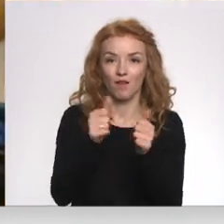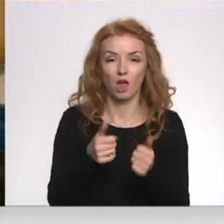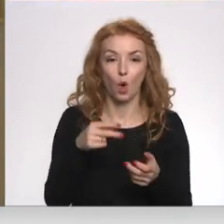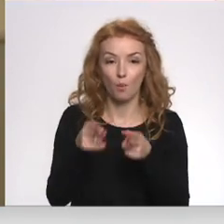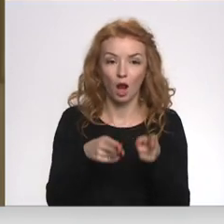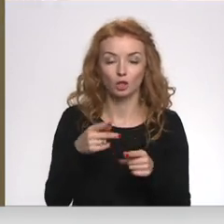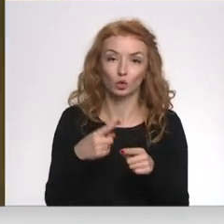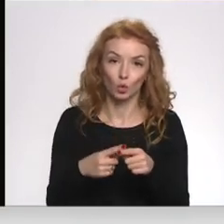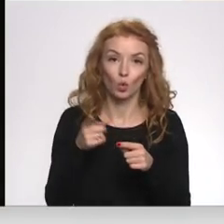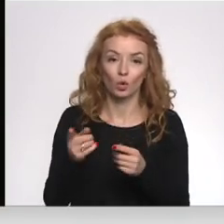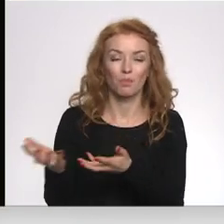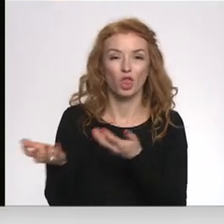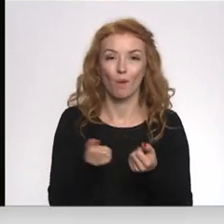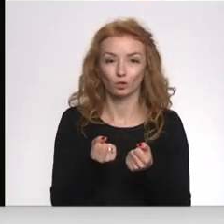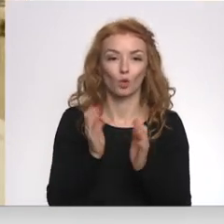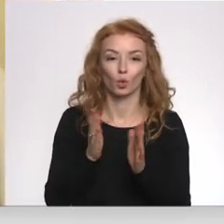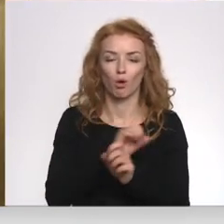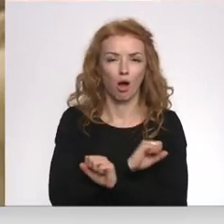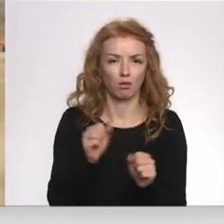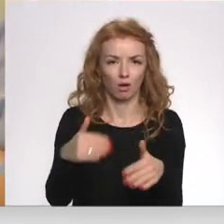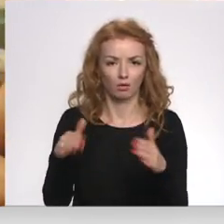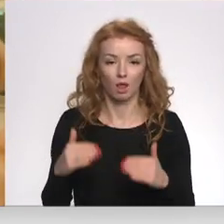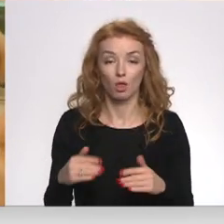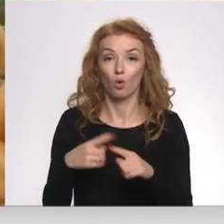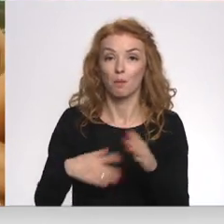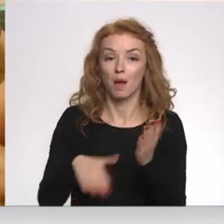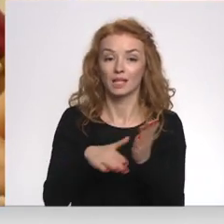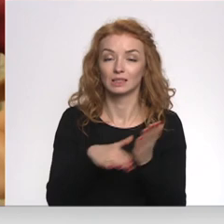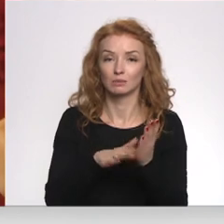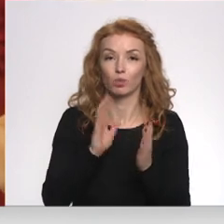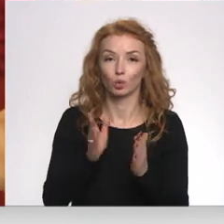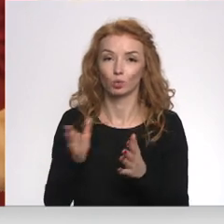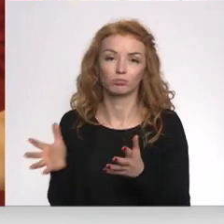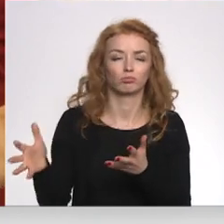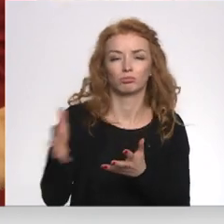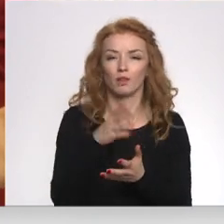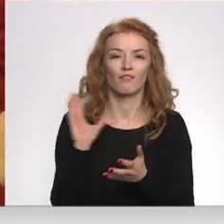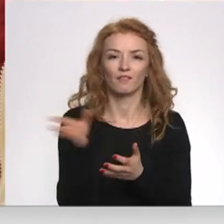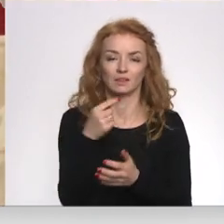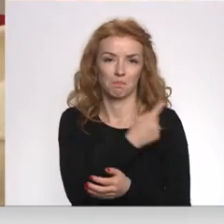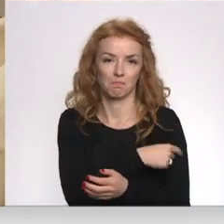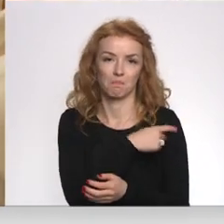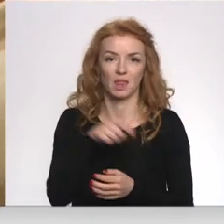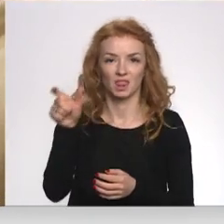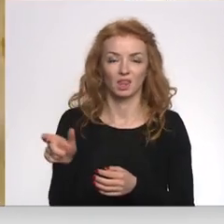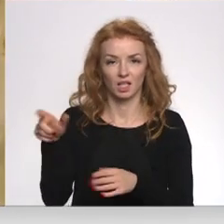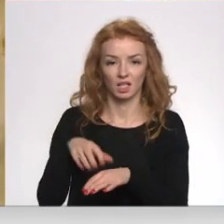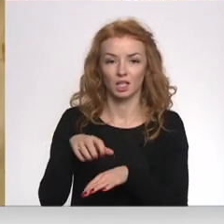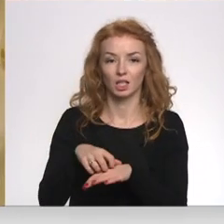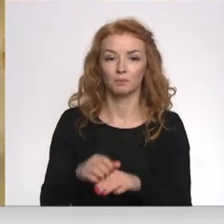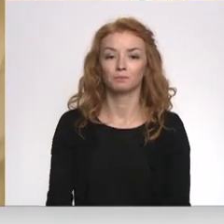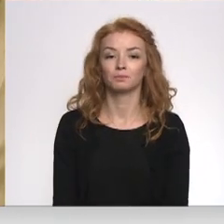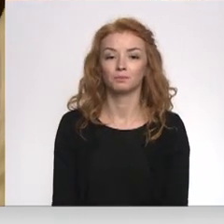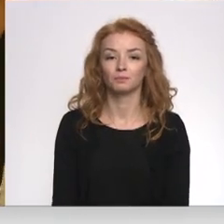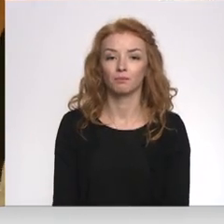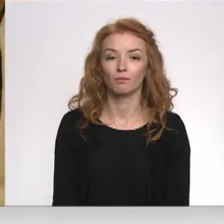un ambulatorās pieņemšanas būtu atceltas un palīdzībai būtu mobilizēts viss iespējamais medicīniskais personāls.